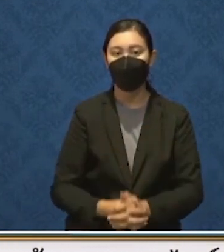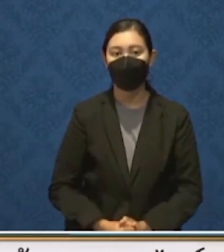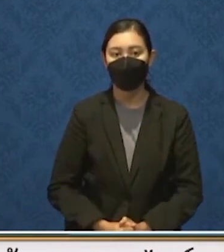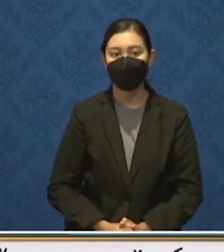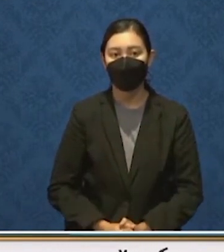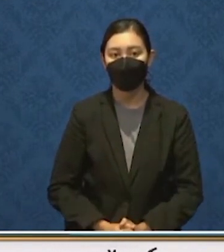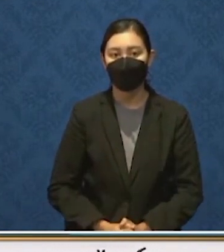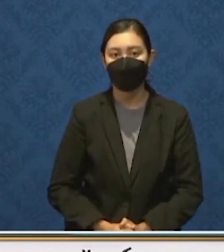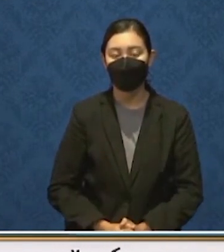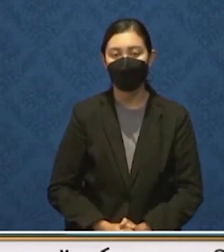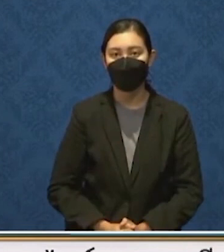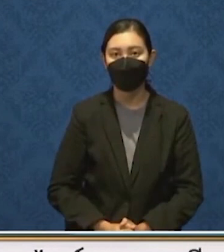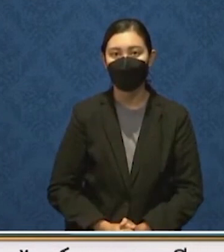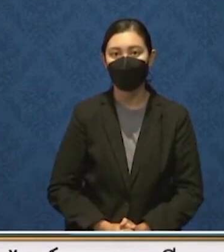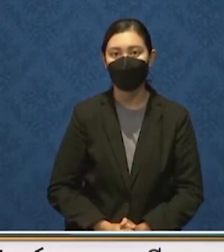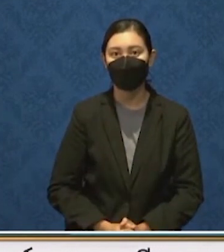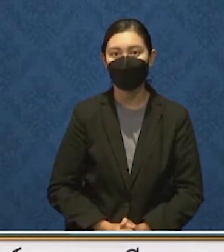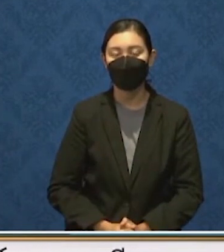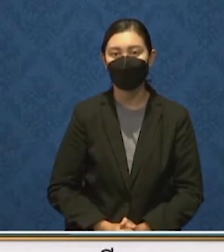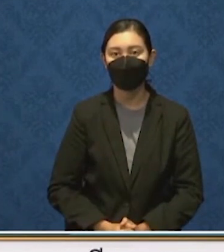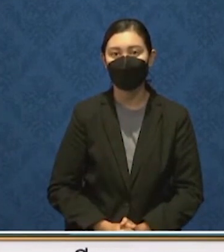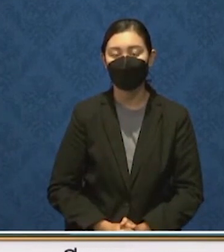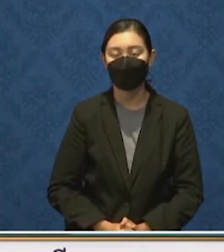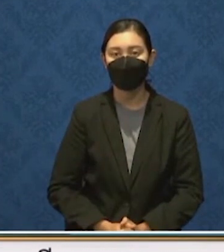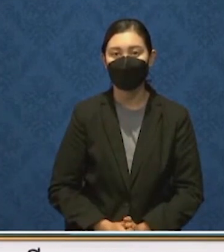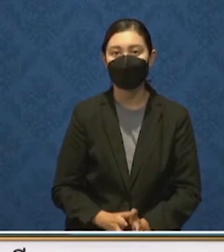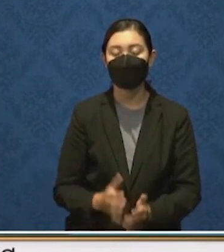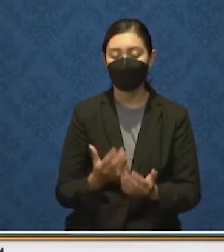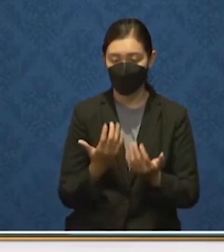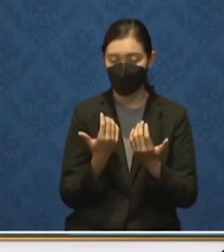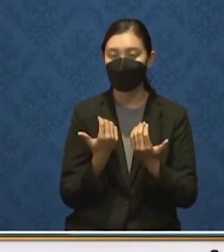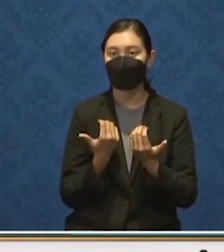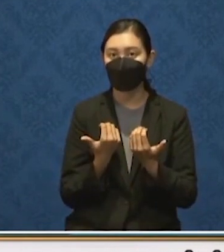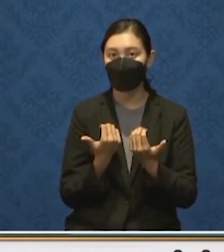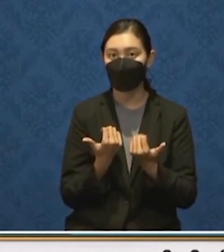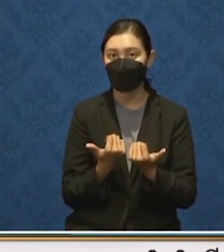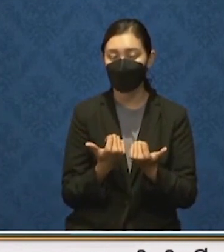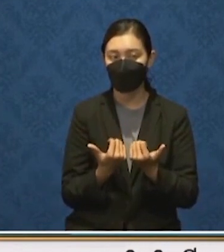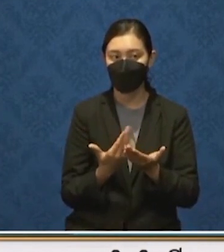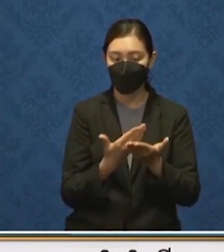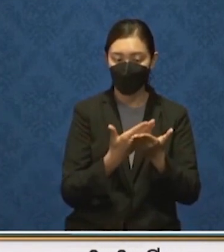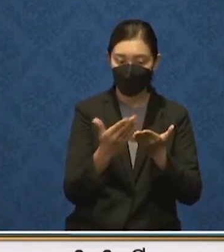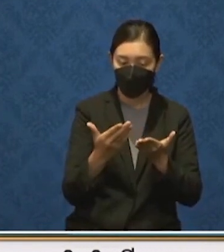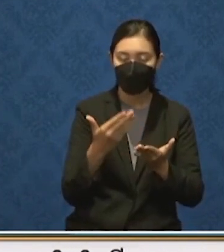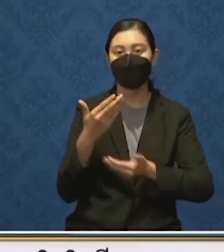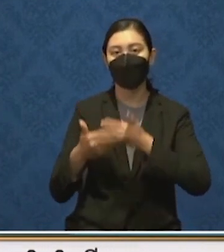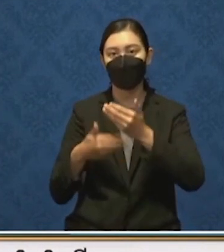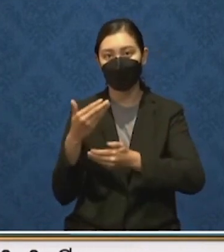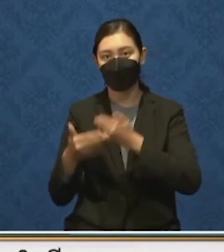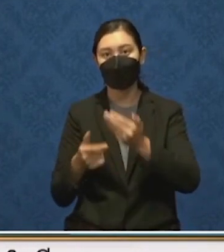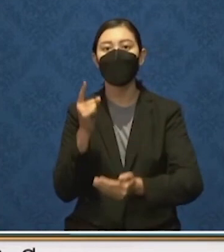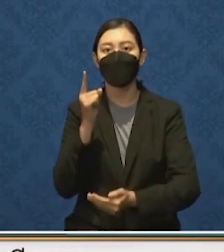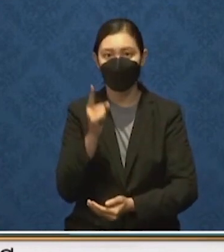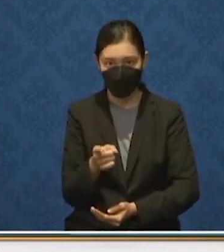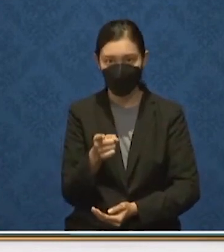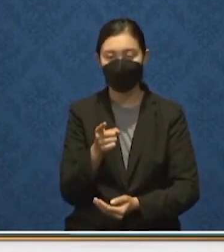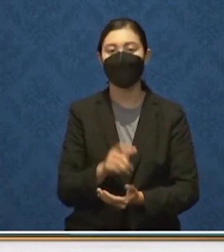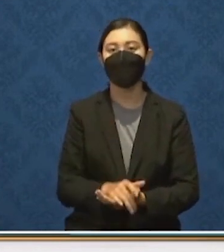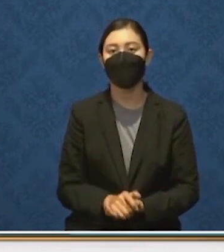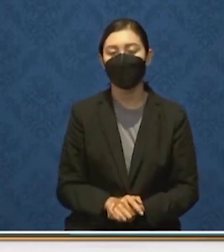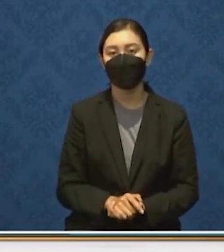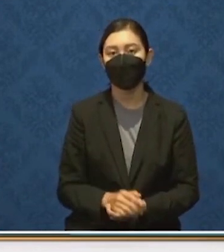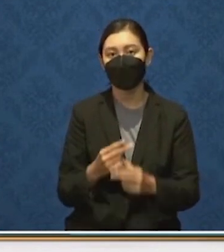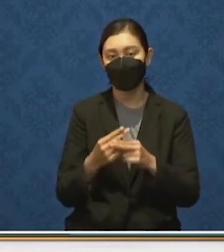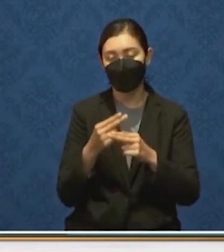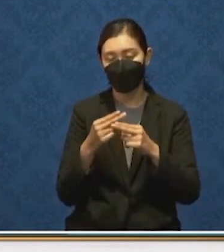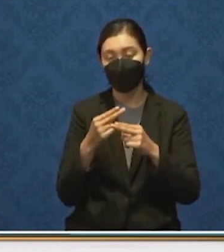เรื่องนี้มีการซึ่งขายกันจริกับคุณสุบพระวติ ซึ่งเป็เพ